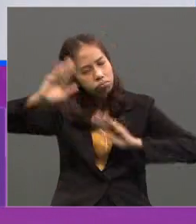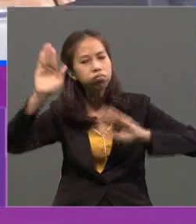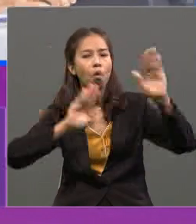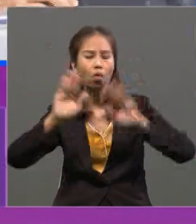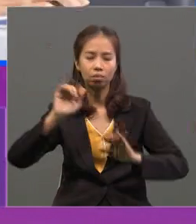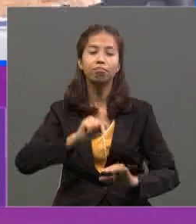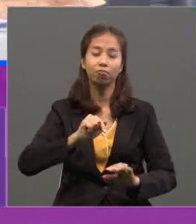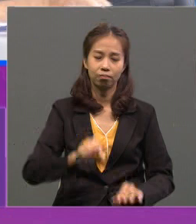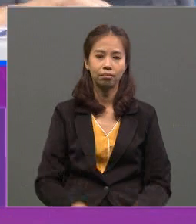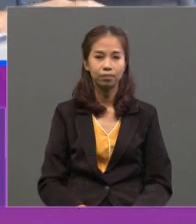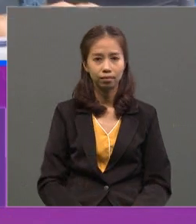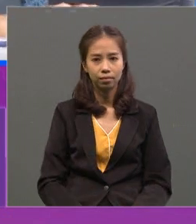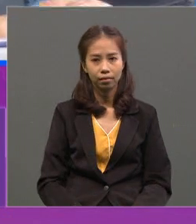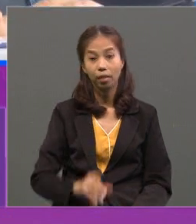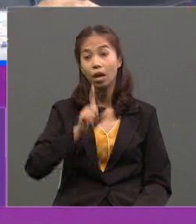บ